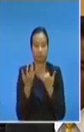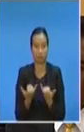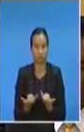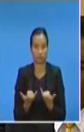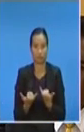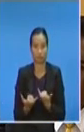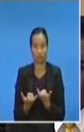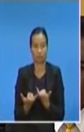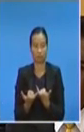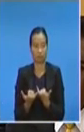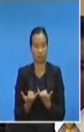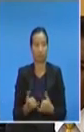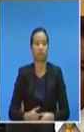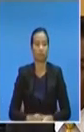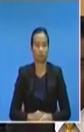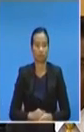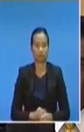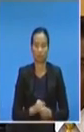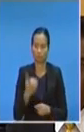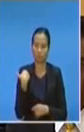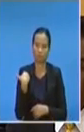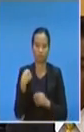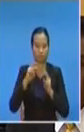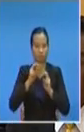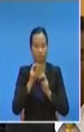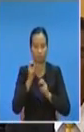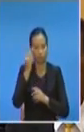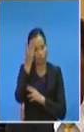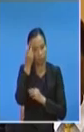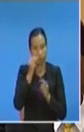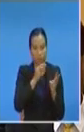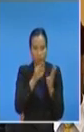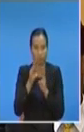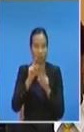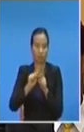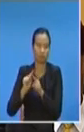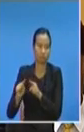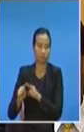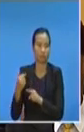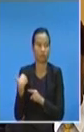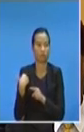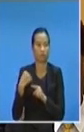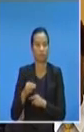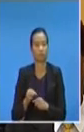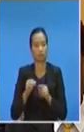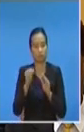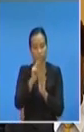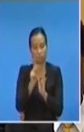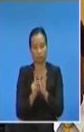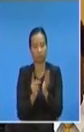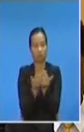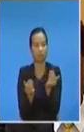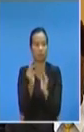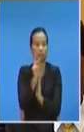ที่ค่อนข้างมีความคิดหลากหลายนะครับงั้นในการที่จะยกร่างระเบียบว่าด้วยการ